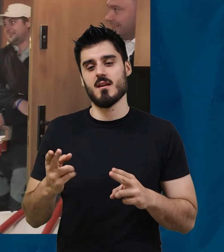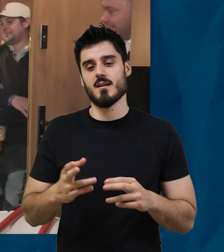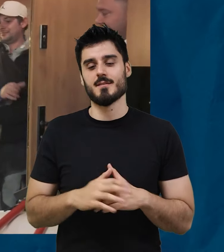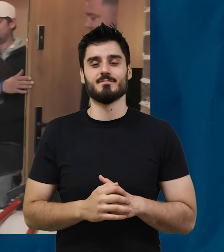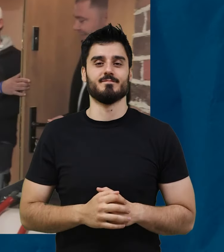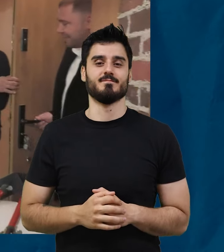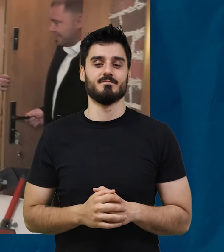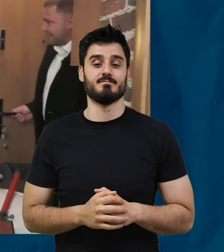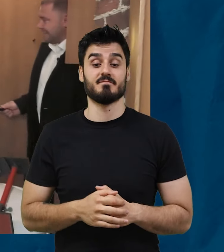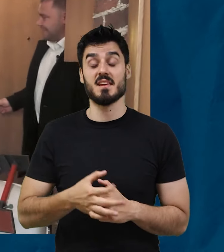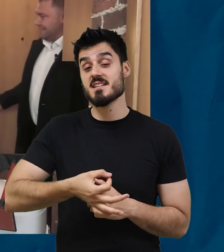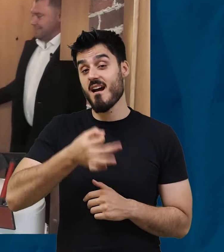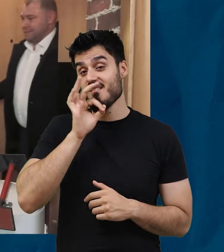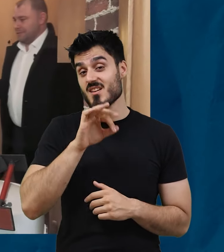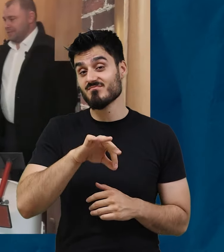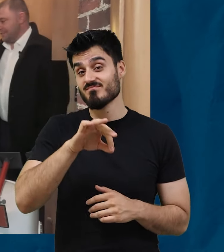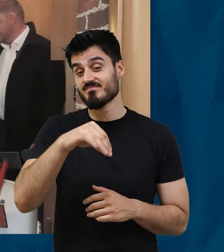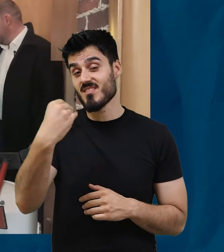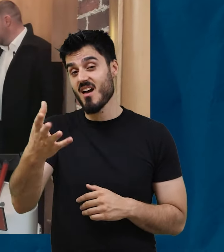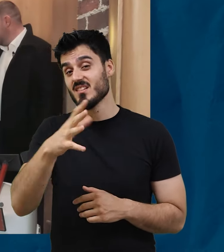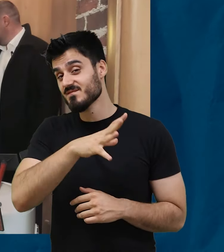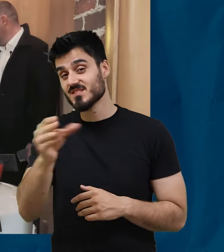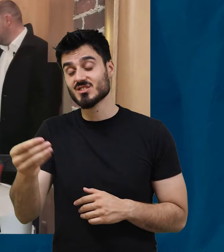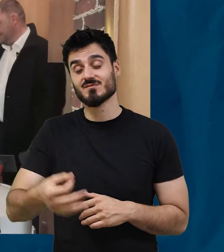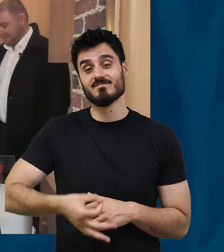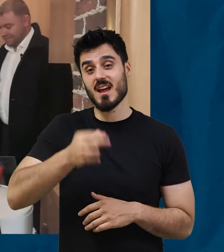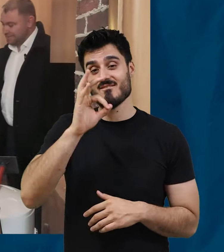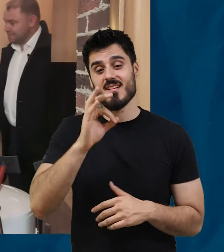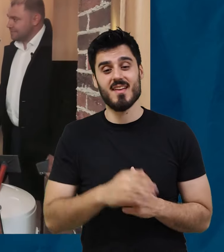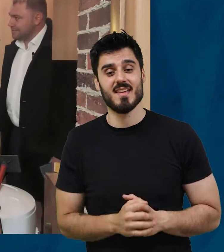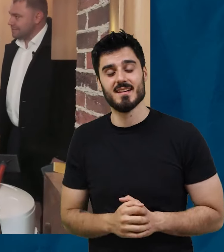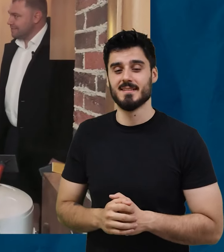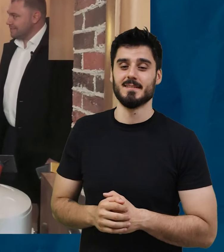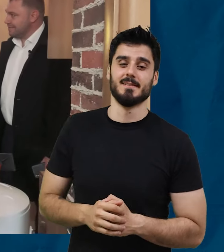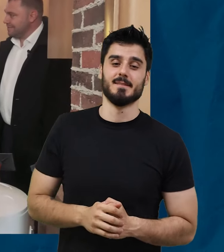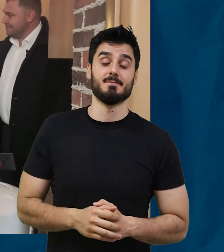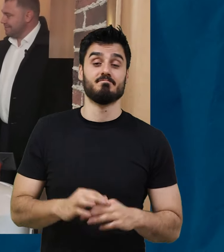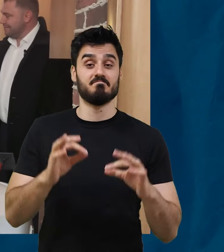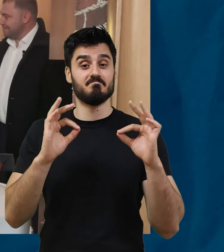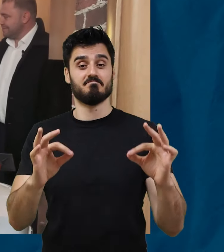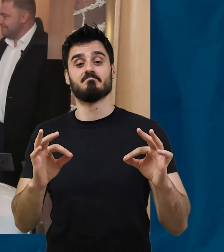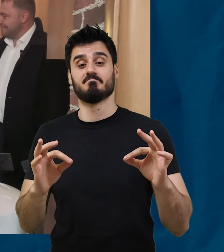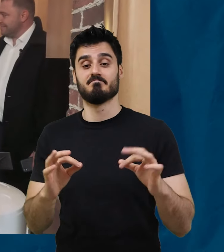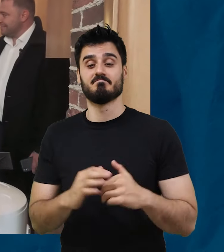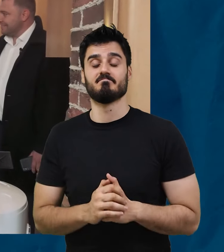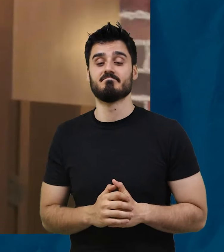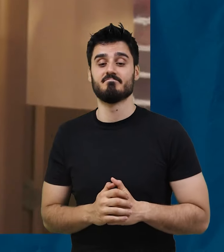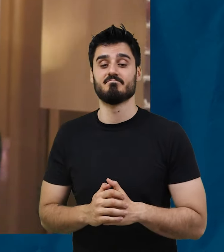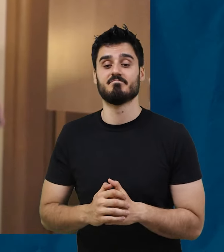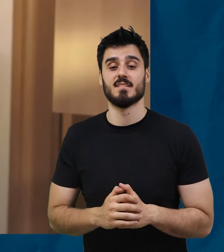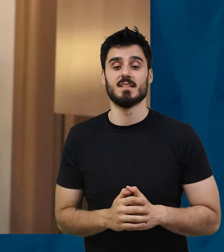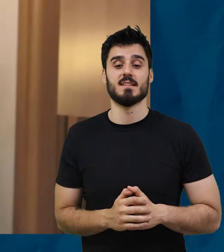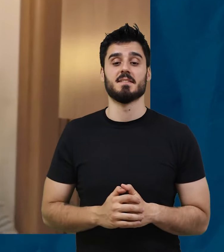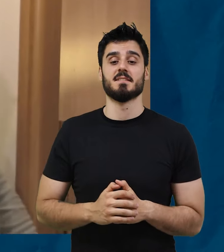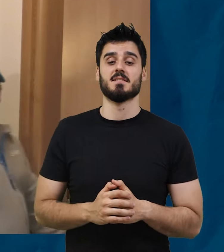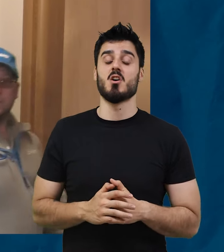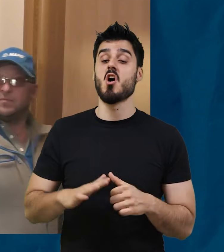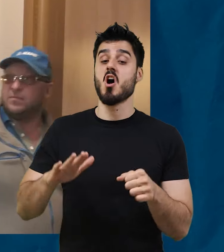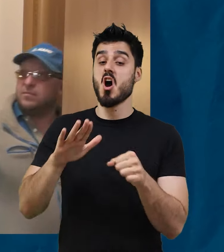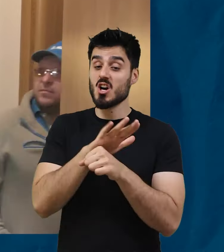Опа. Кафенце за всичко. Лучше кафенцето. Здравейте. Да, вие. Да, да, аз съм. Да. Санитарното